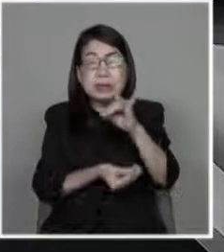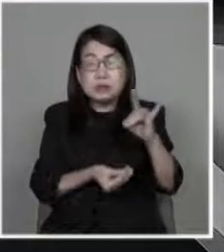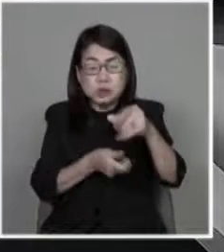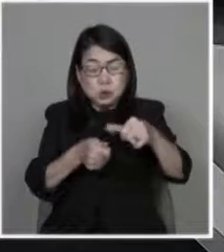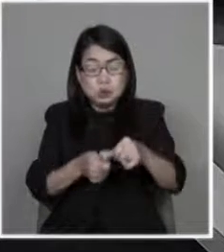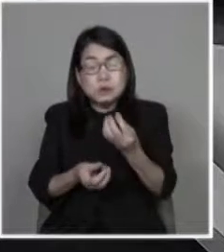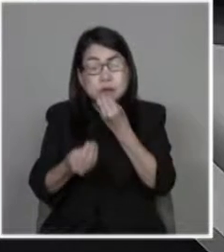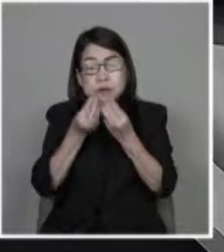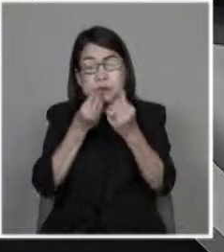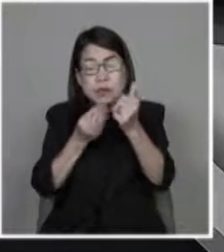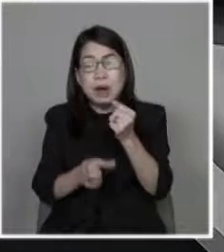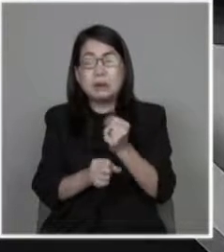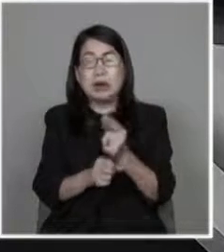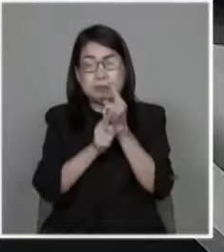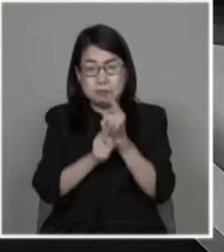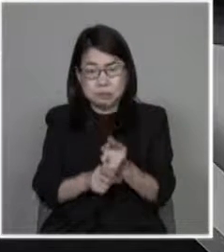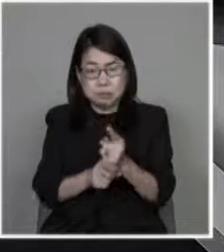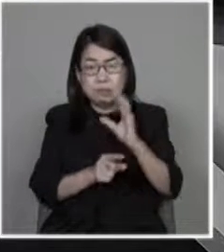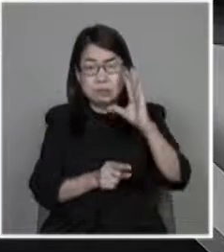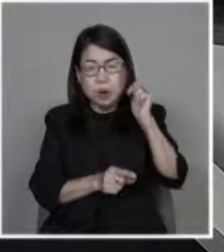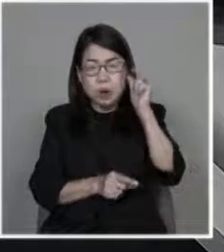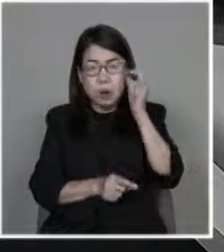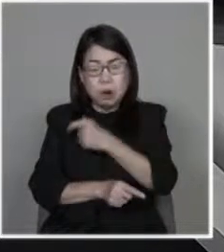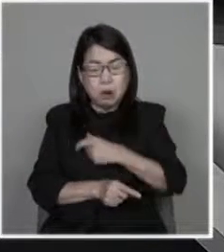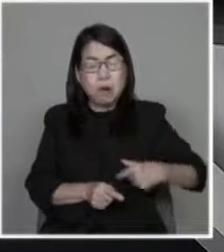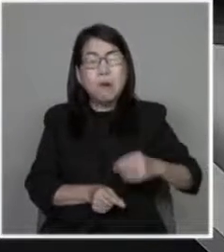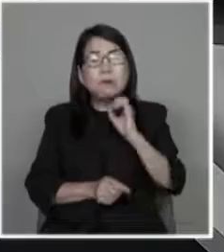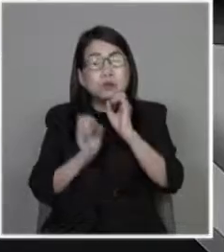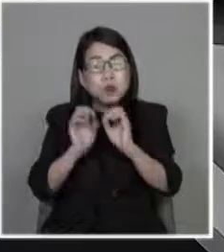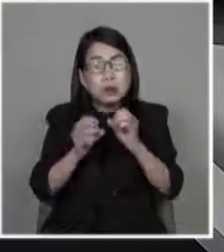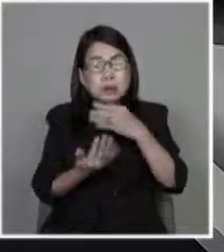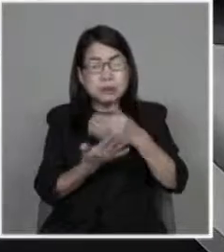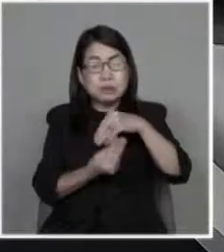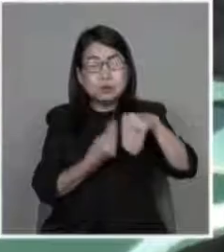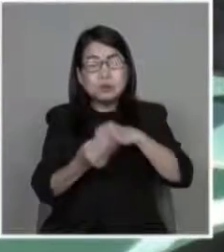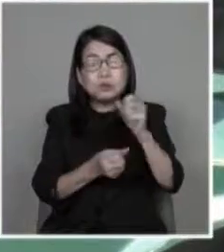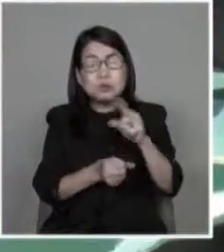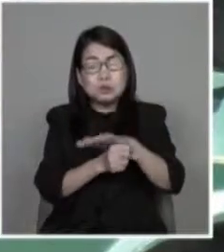อยตามรอยปณิธานเศรษฐกิจพอเพียงติดตามจากรายงานค่ะ